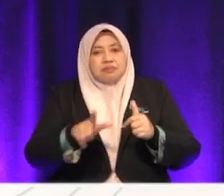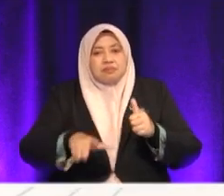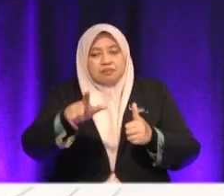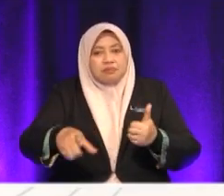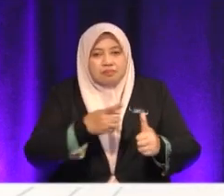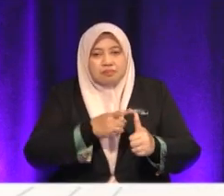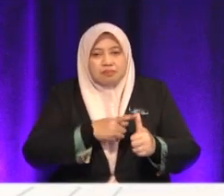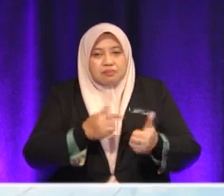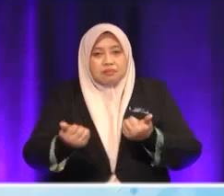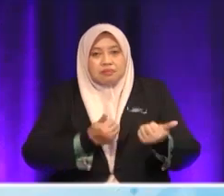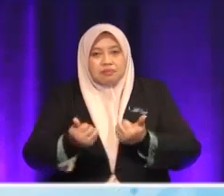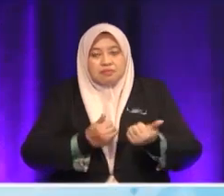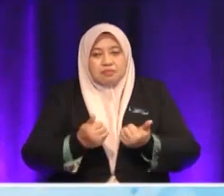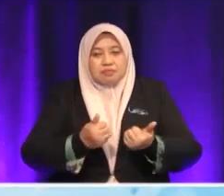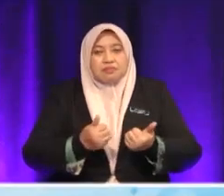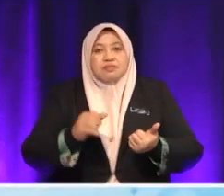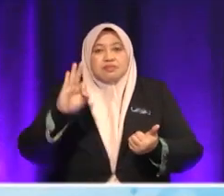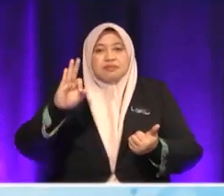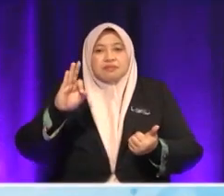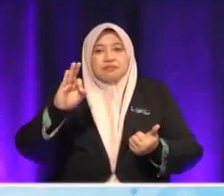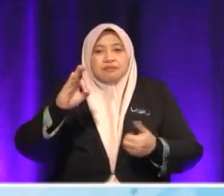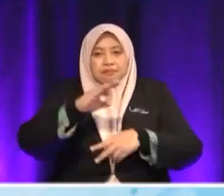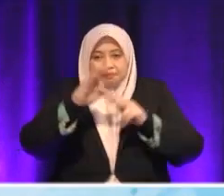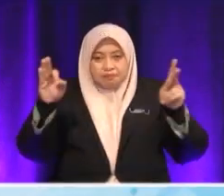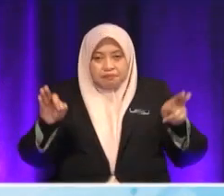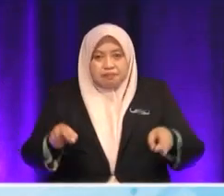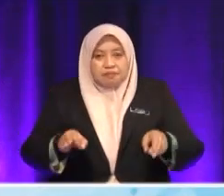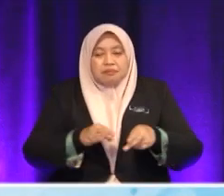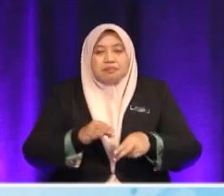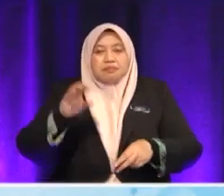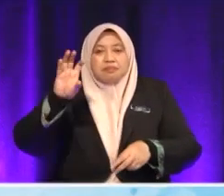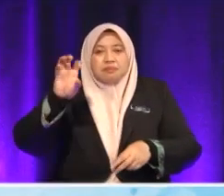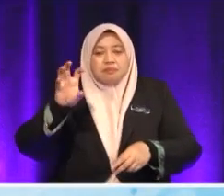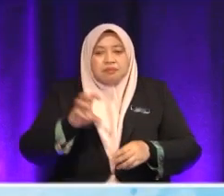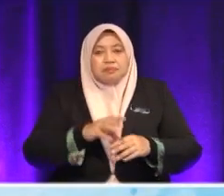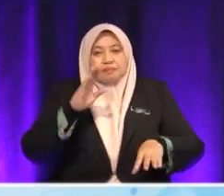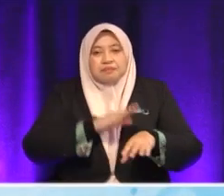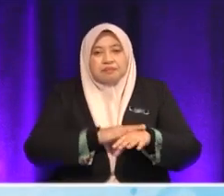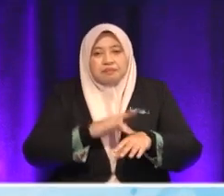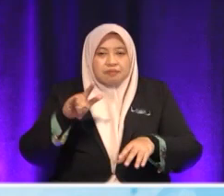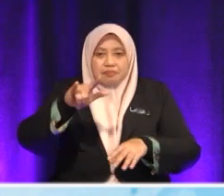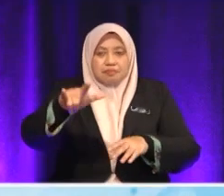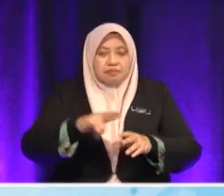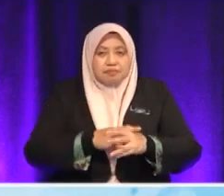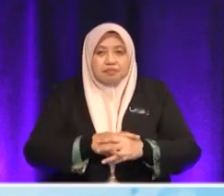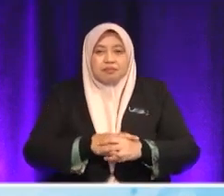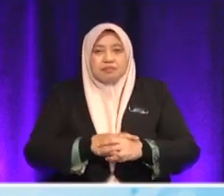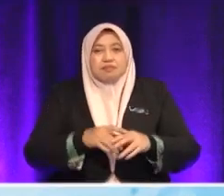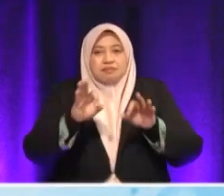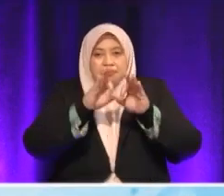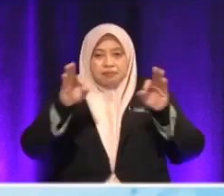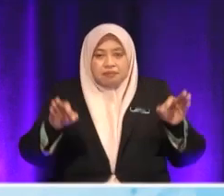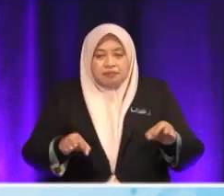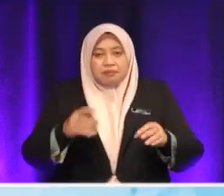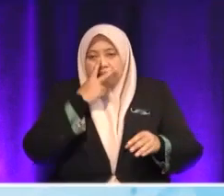aktifkan frame 50 pada layer kapal terbang Oke Betul kita tengok pada soal